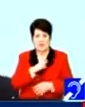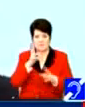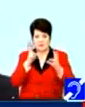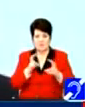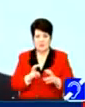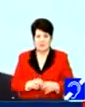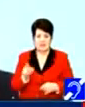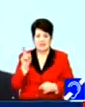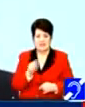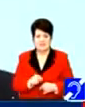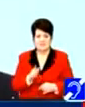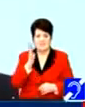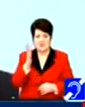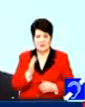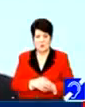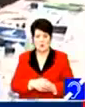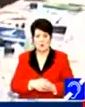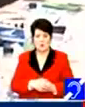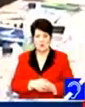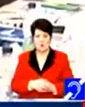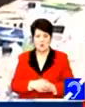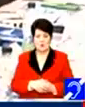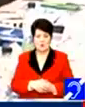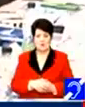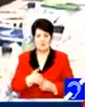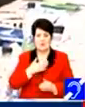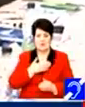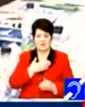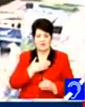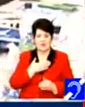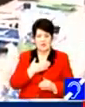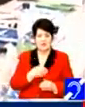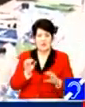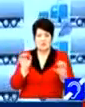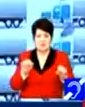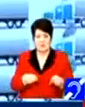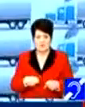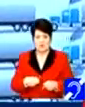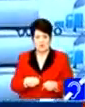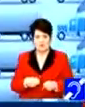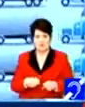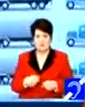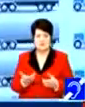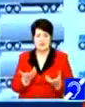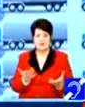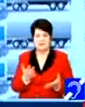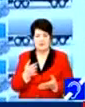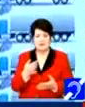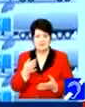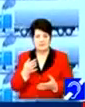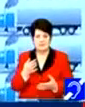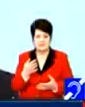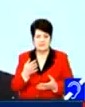cercetat despre viitorul ecologiei noastre și despre posibilității a mașinilor electrice